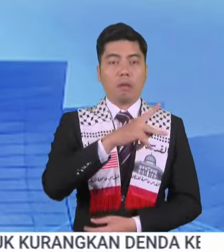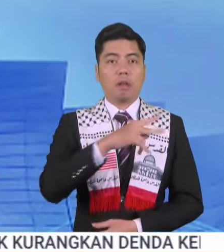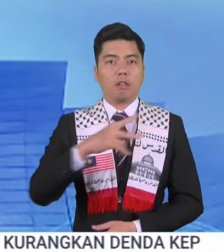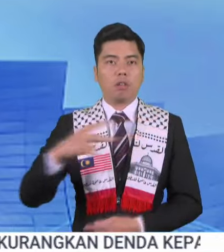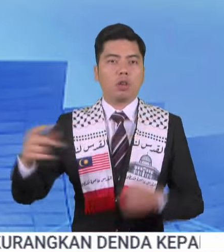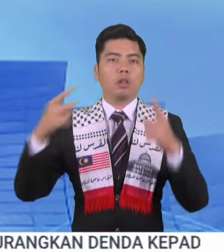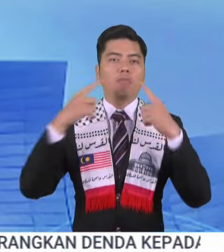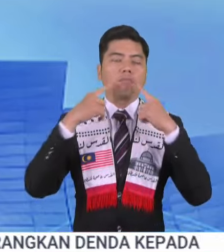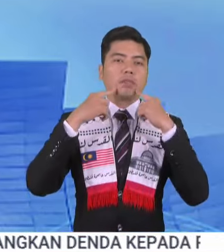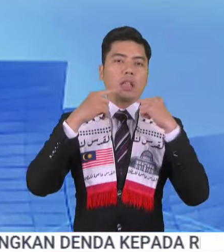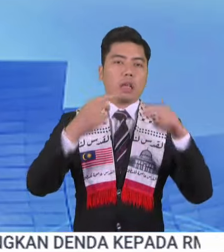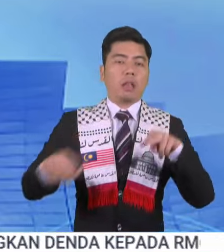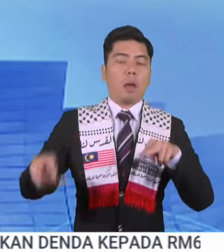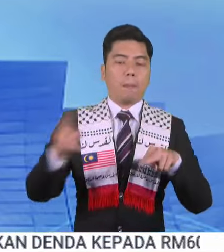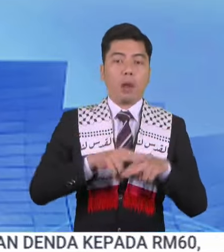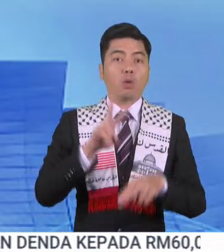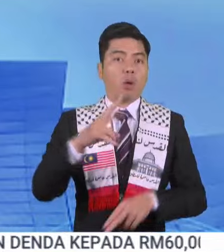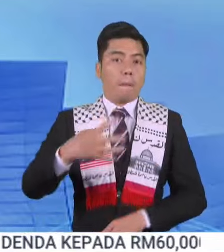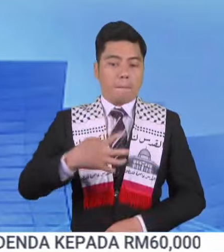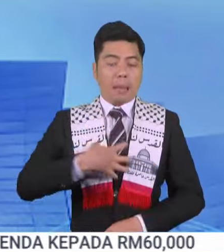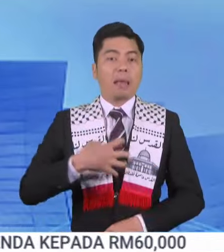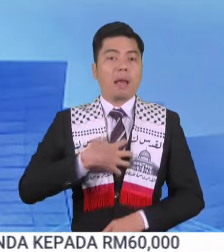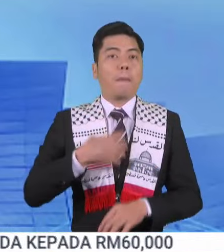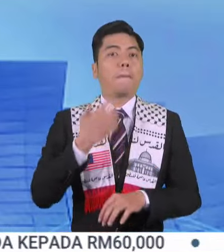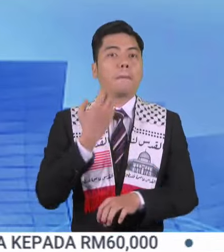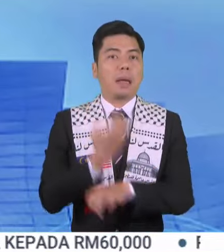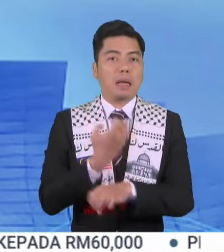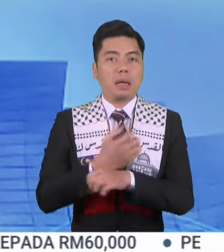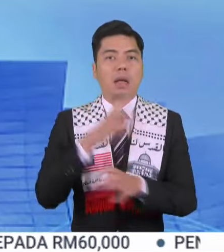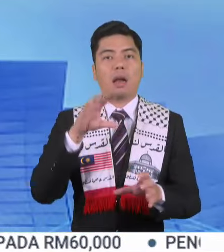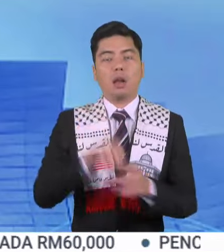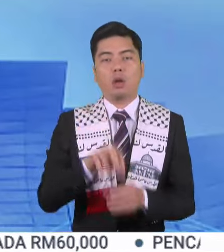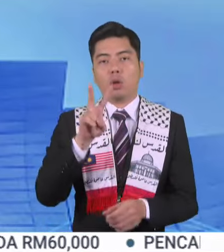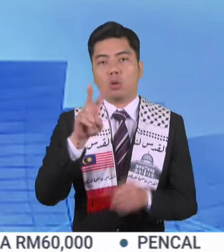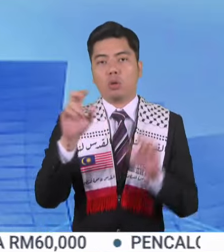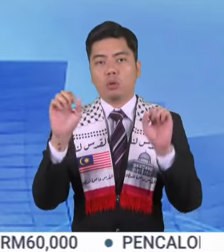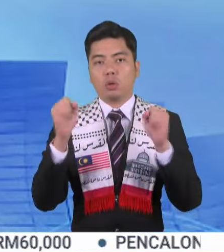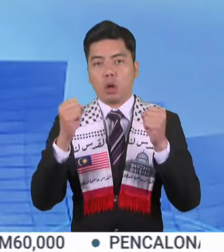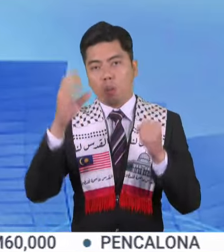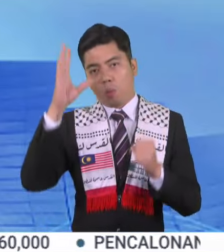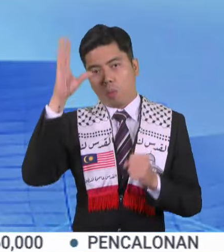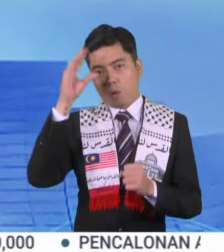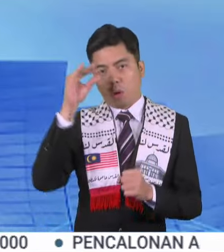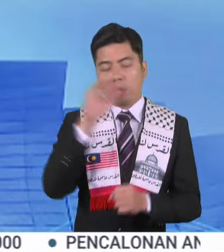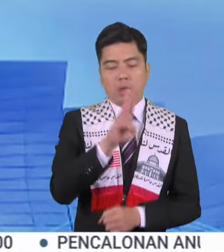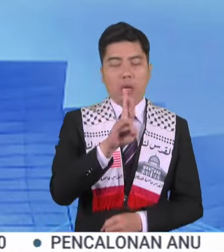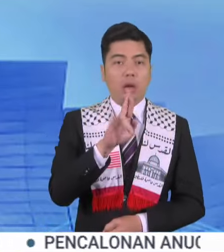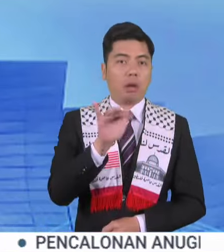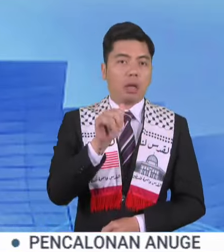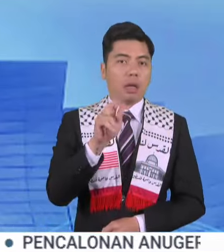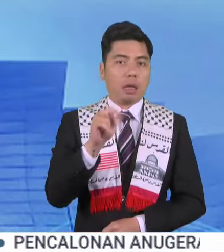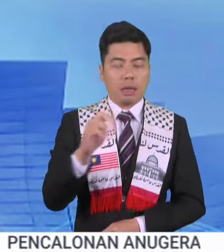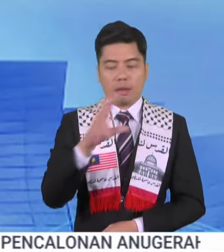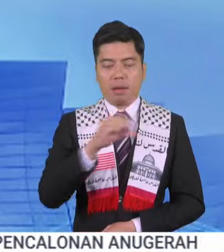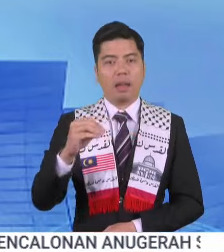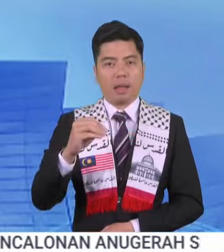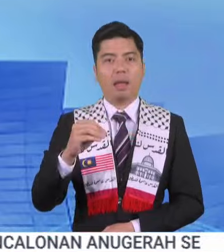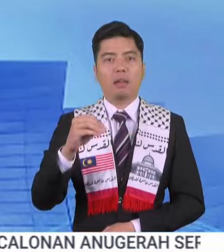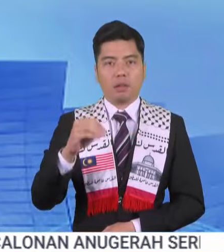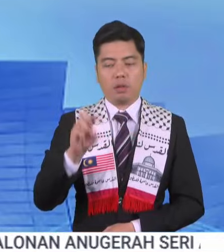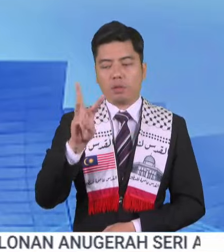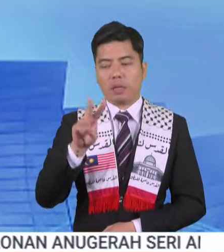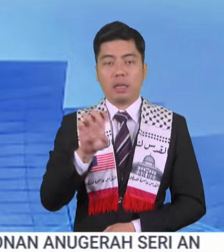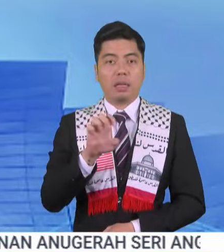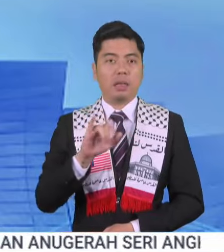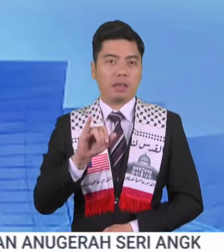teruskan kecemerlangan dengan menambah 2 lagi pingat emas menerusi 2 atlet renang lelaki Brian Leong dan He